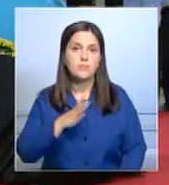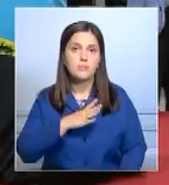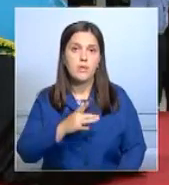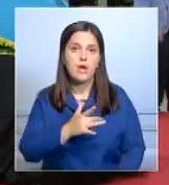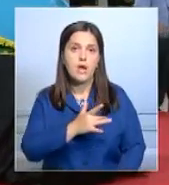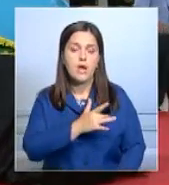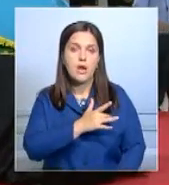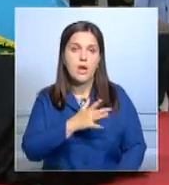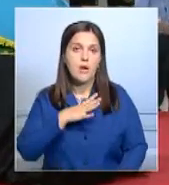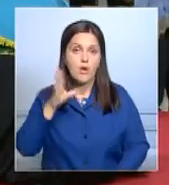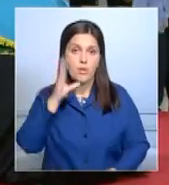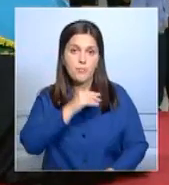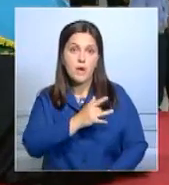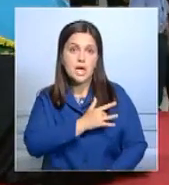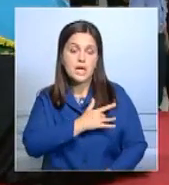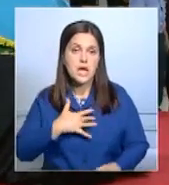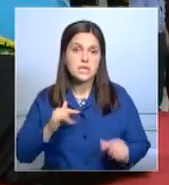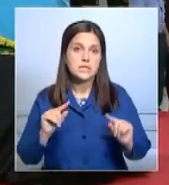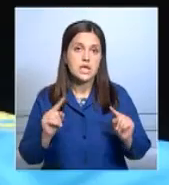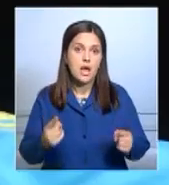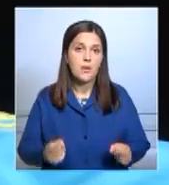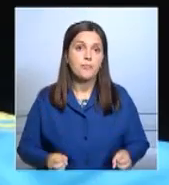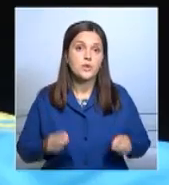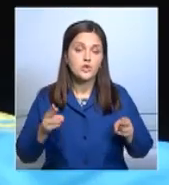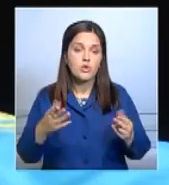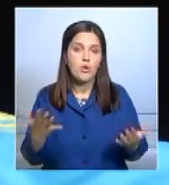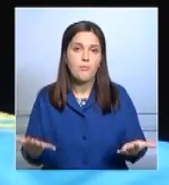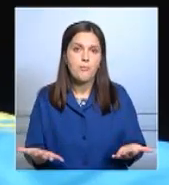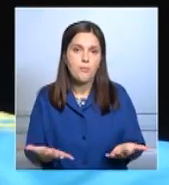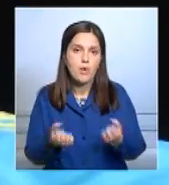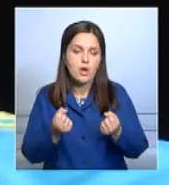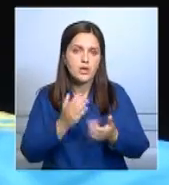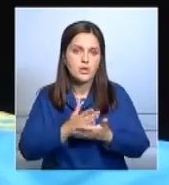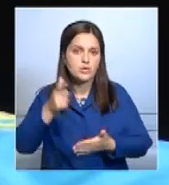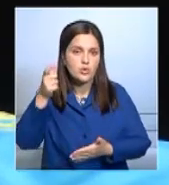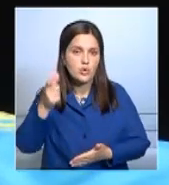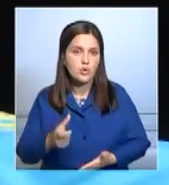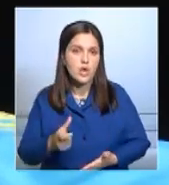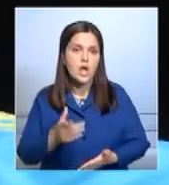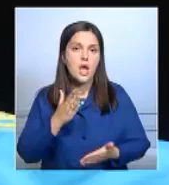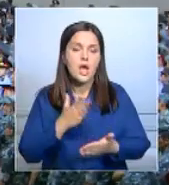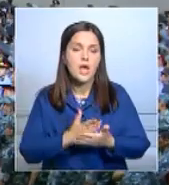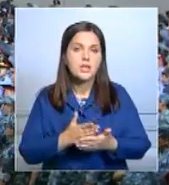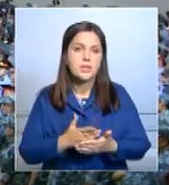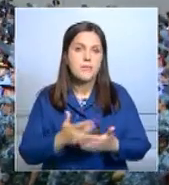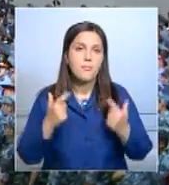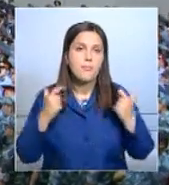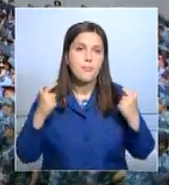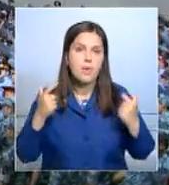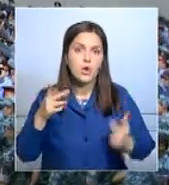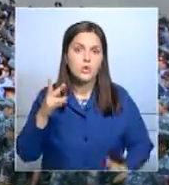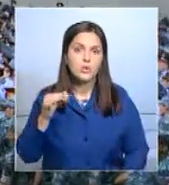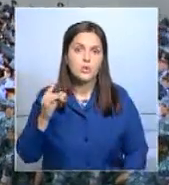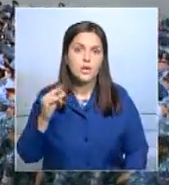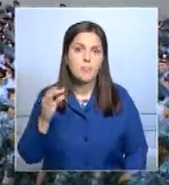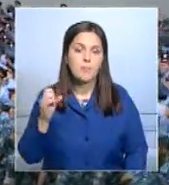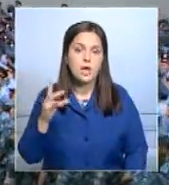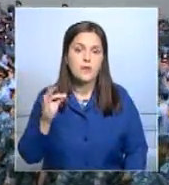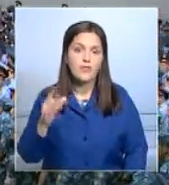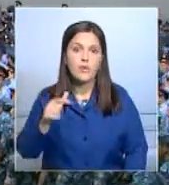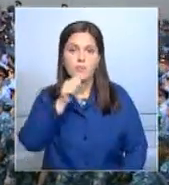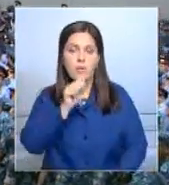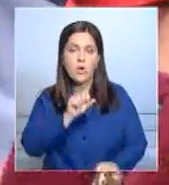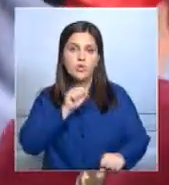и задержать преступника и тем самым, вероятно, спас многих от гибели. А подполковник Гани Нуриманов пытался остановить